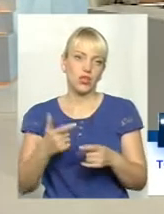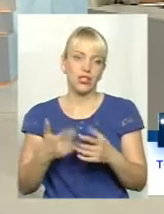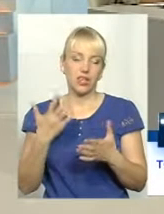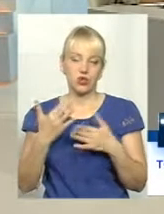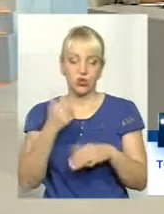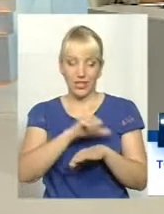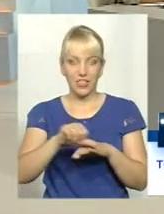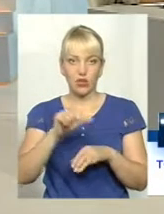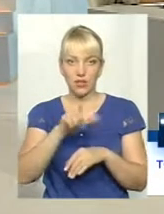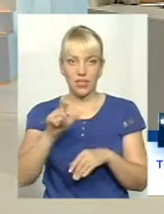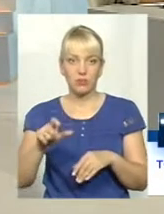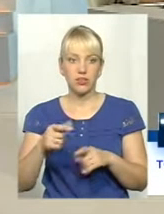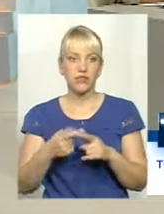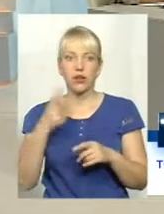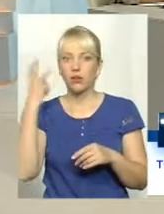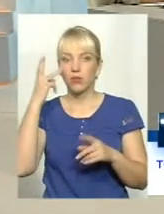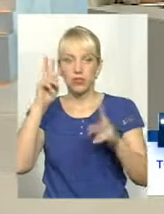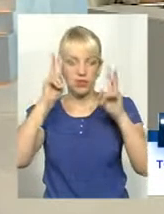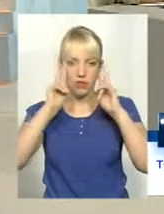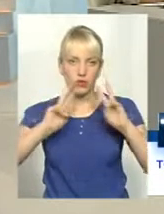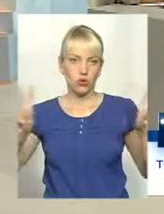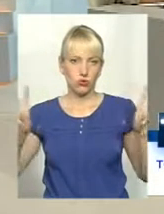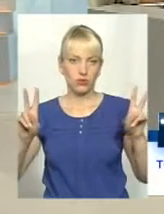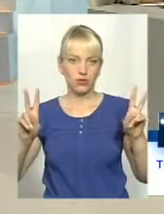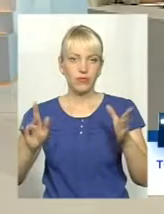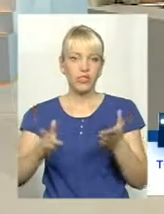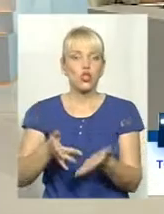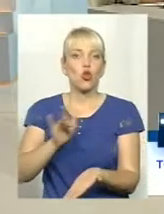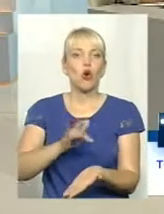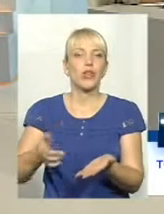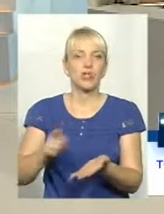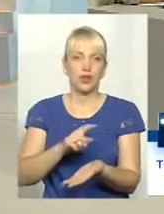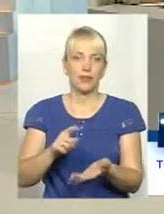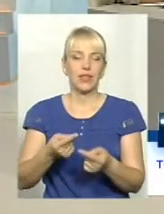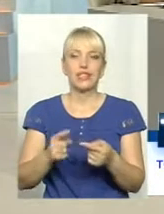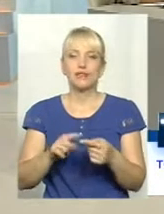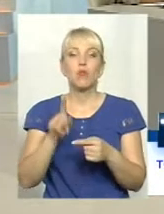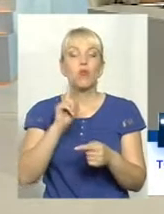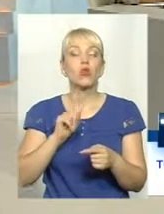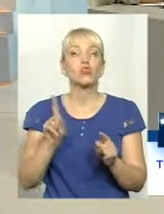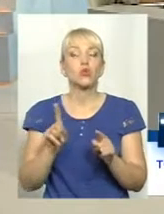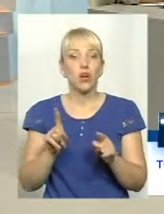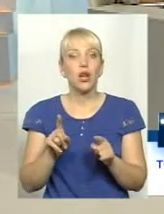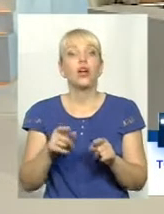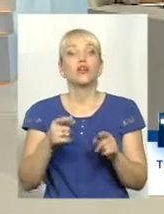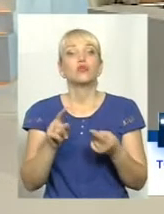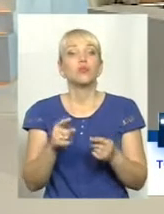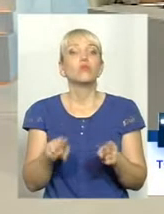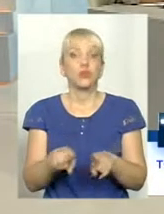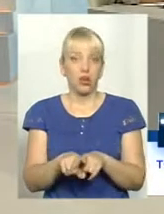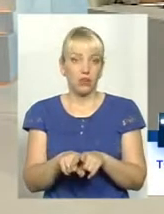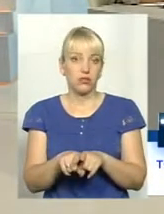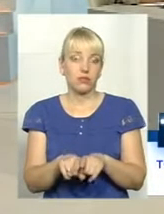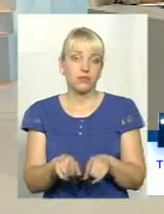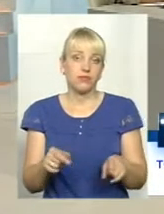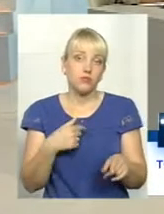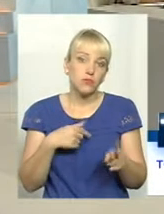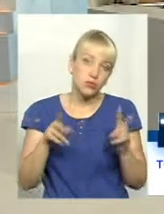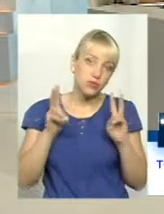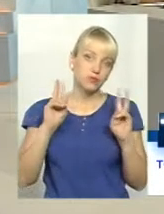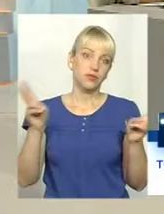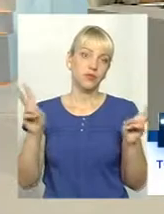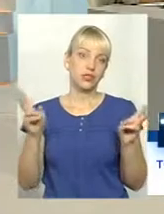Ну, зазвичай це Кам'янець-Подільський, тому що багато людей цікавляться історією. Ринок так само. Але